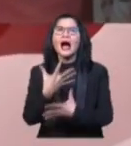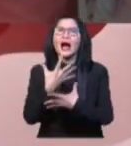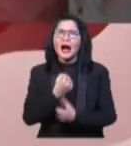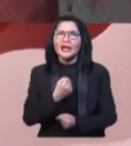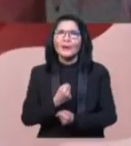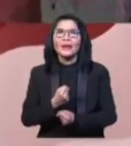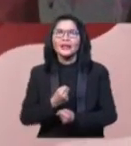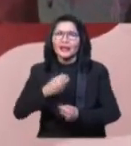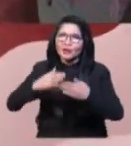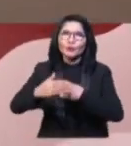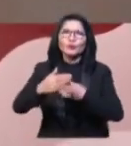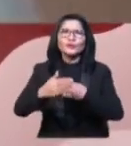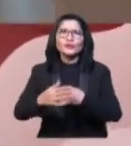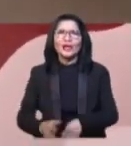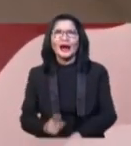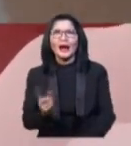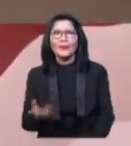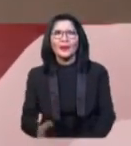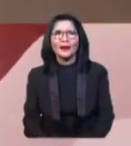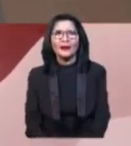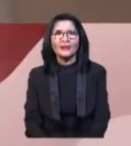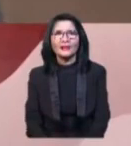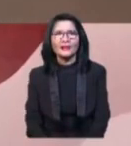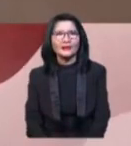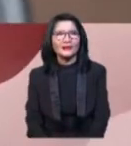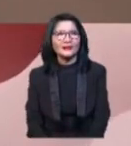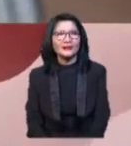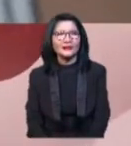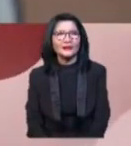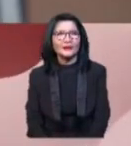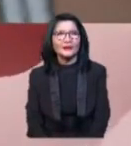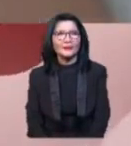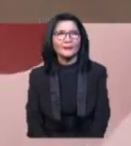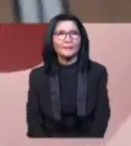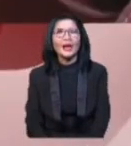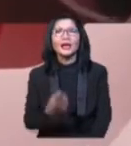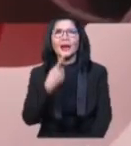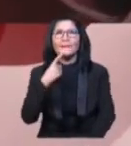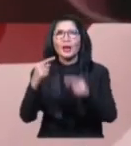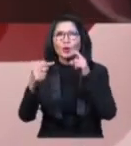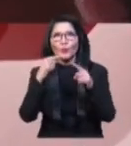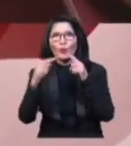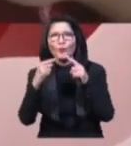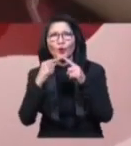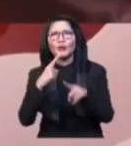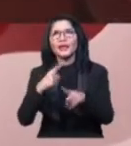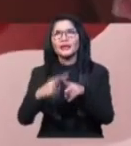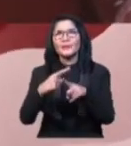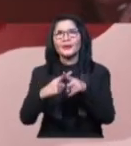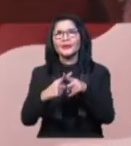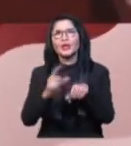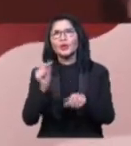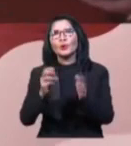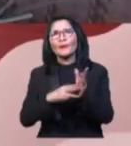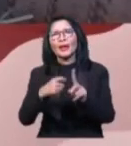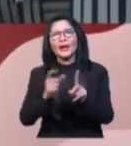membuat kami terus bergerak bertanya. Salah satunya waktu itu juga ngobrol dengan teman-teman dari Kementerian Kepresiden KM juga kita